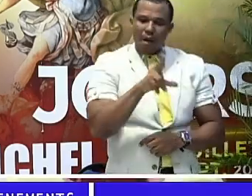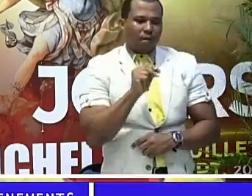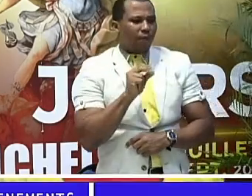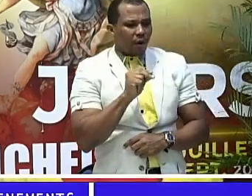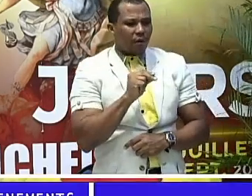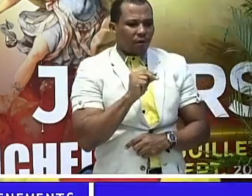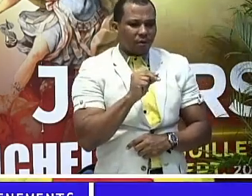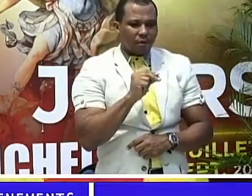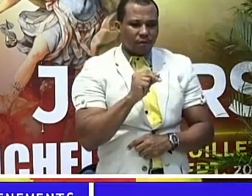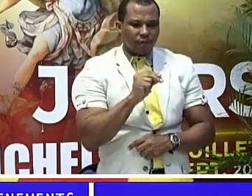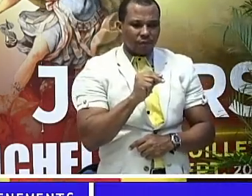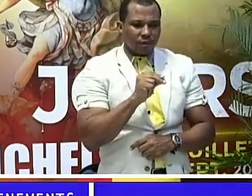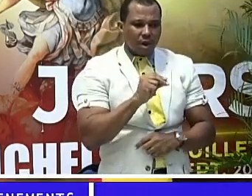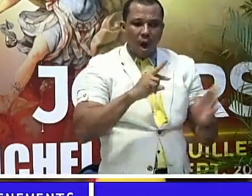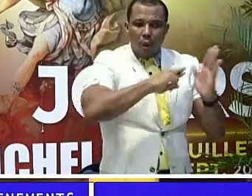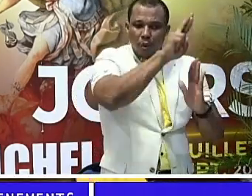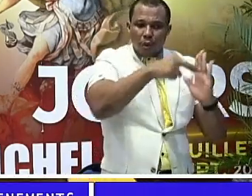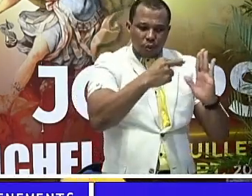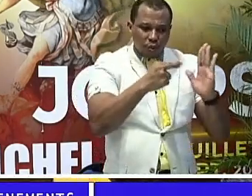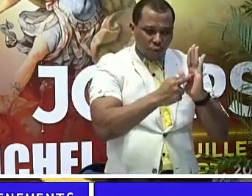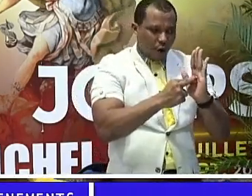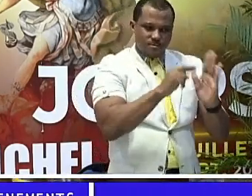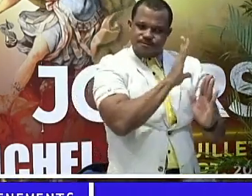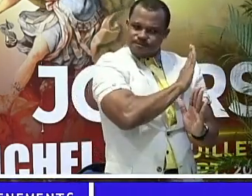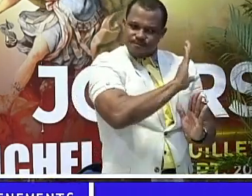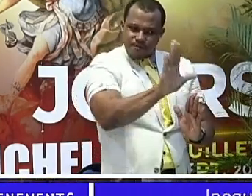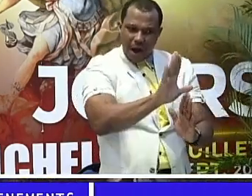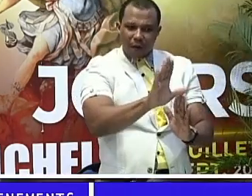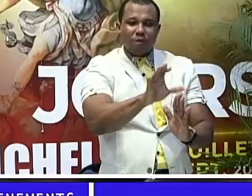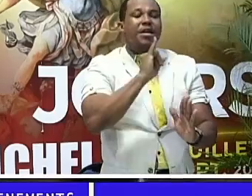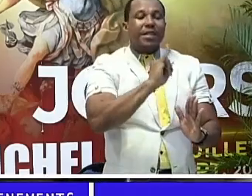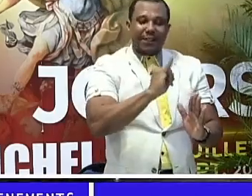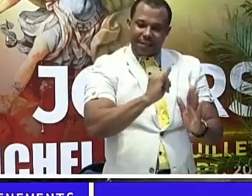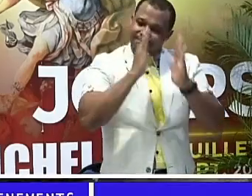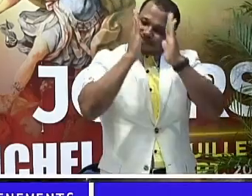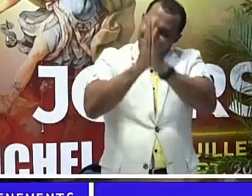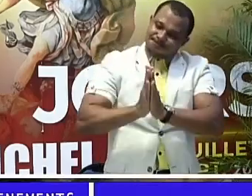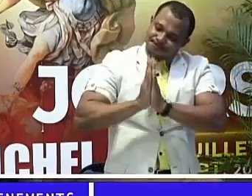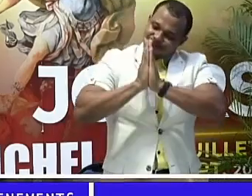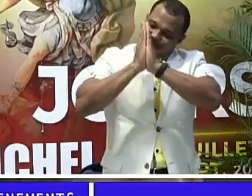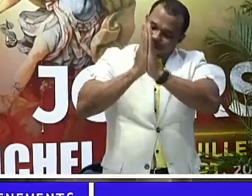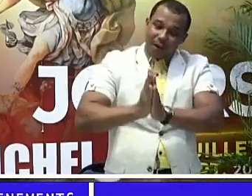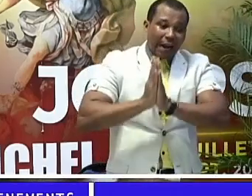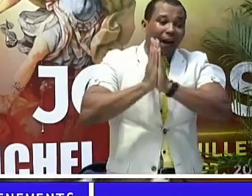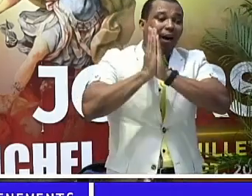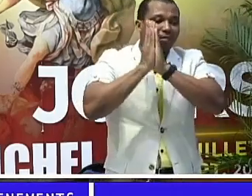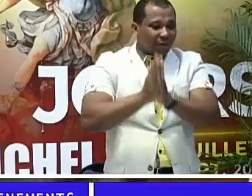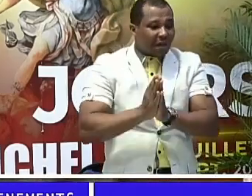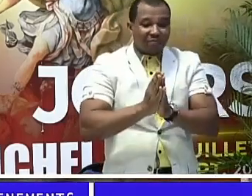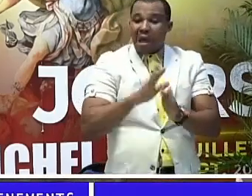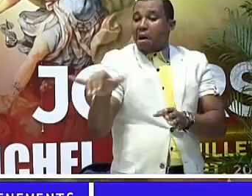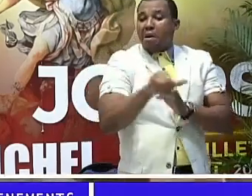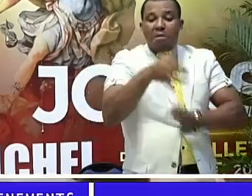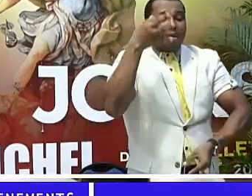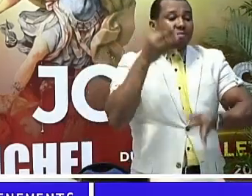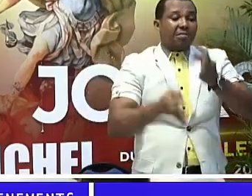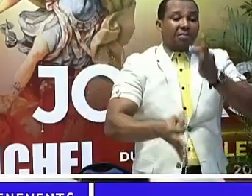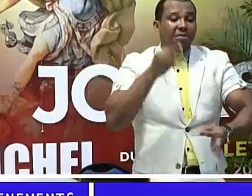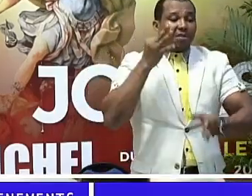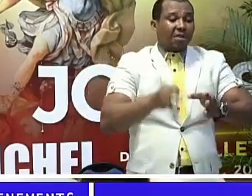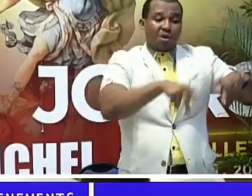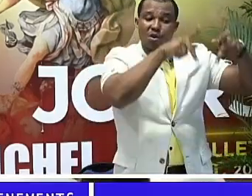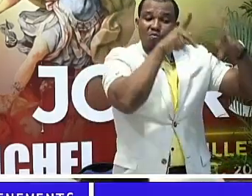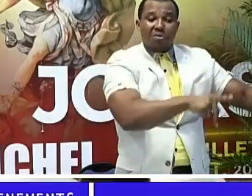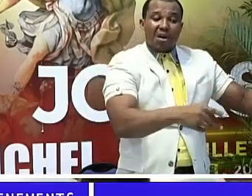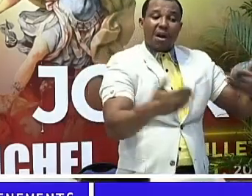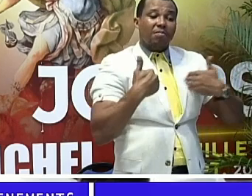pour institution en frère Maxime. Quitte monde n'a pas raison, quitte monde n'a pas tort, quitte monde n'a prendre